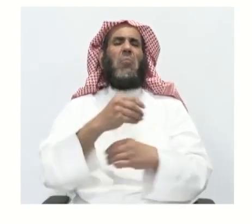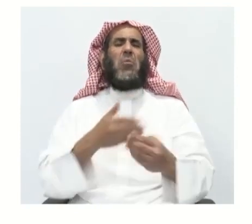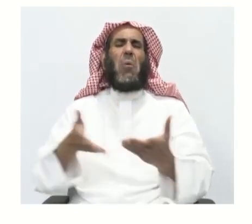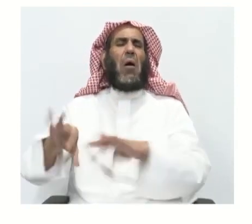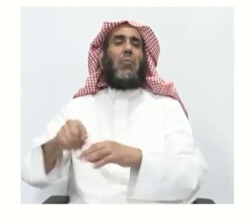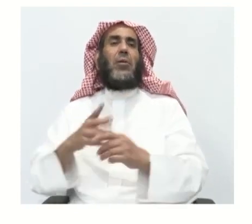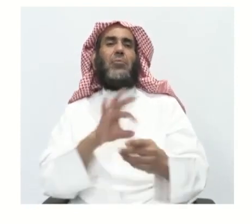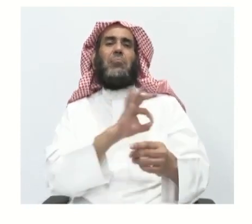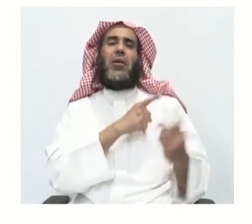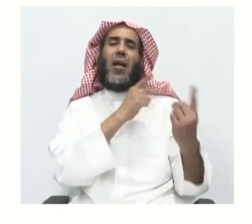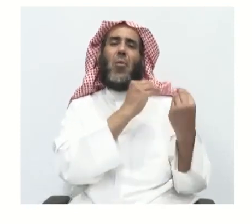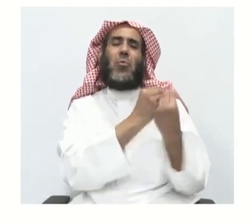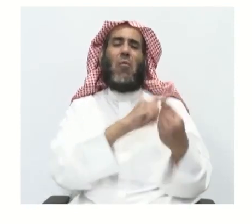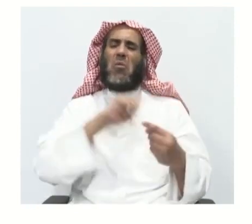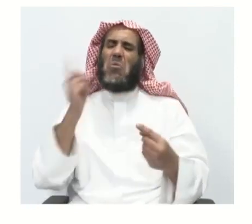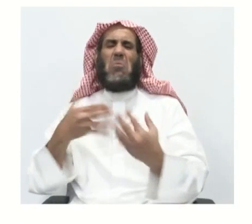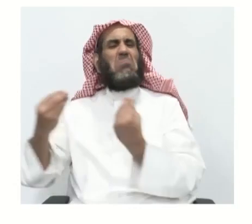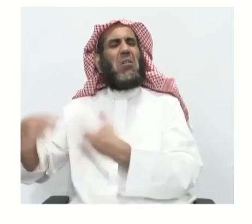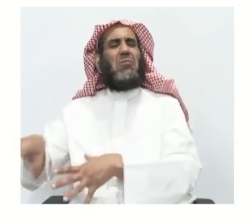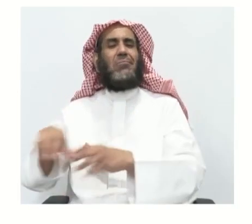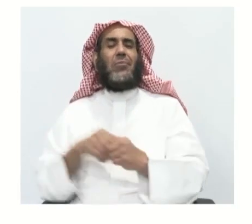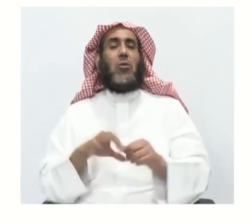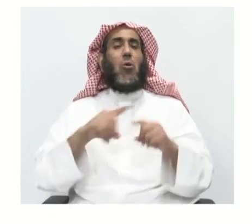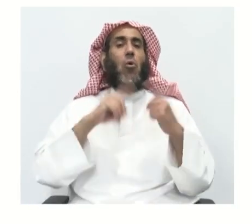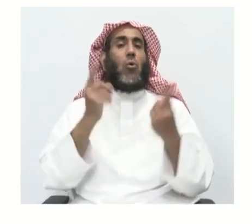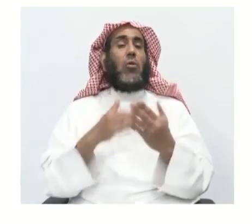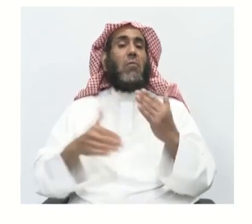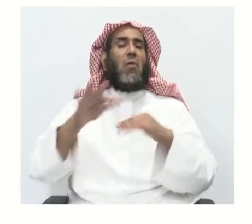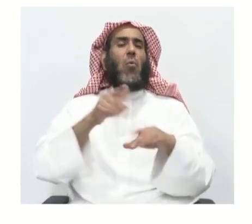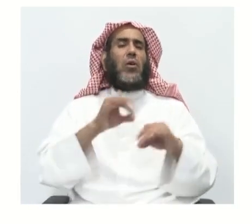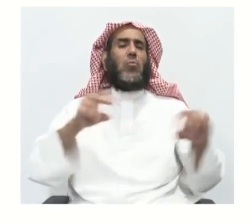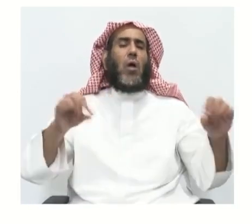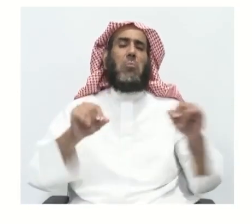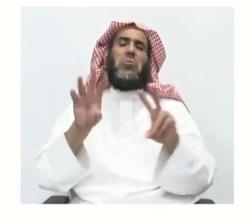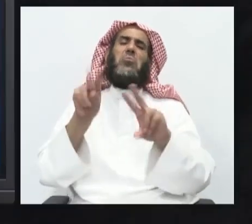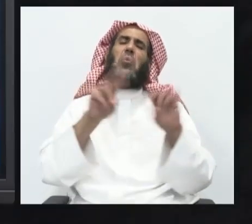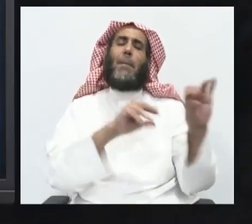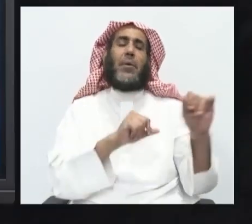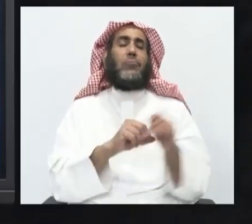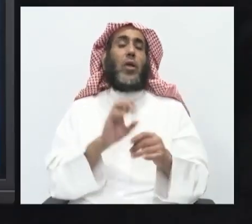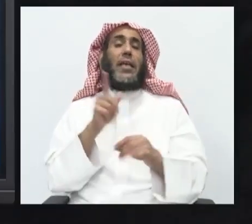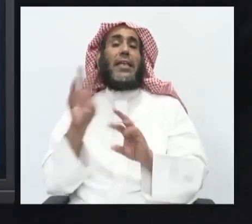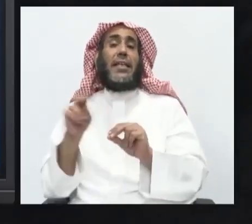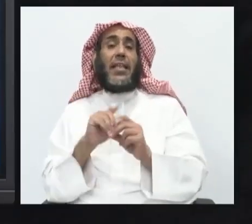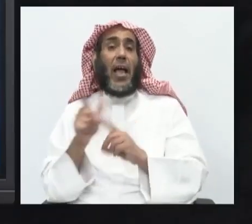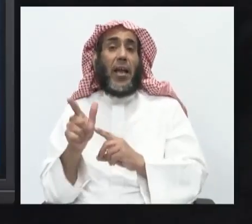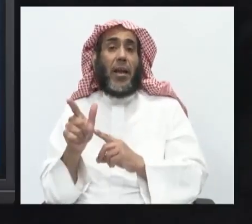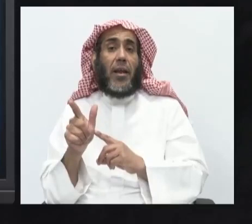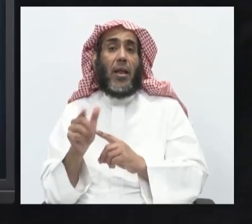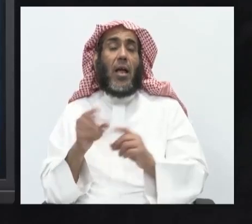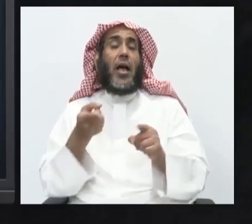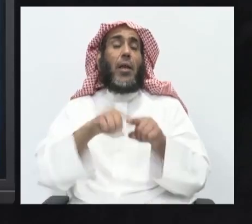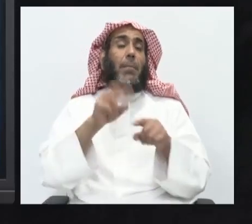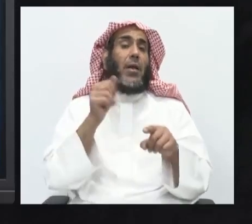نلت منك الود فالكل هين وكل الذي فوق التراب تراب هنا يتحدث عن ابن